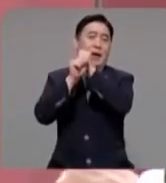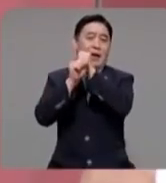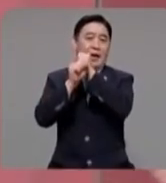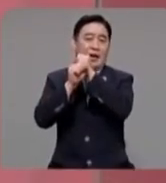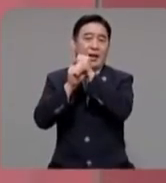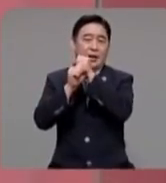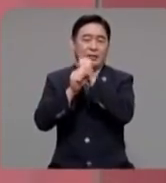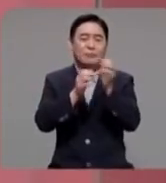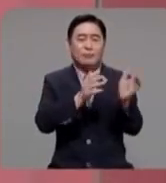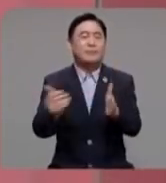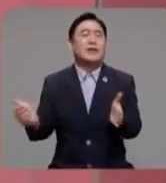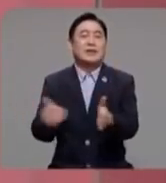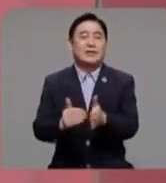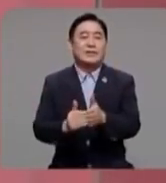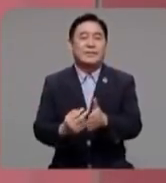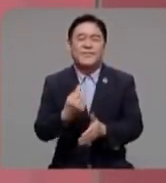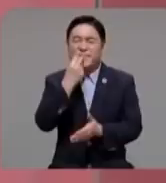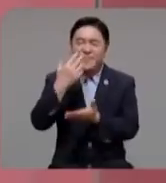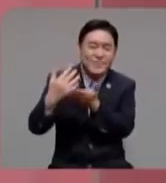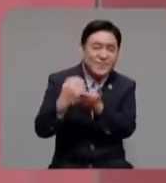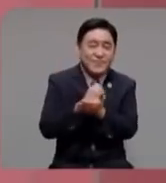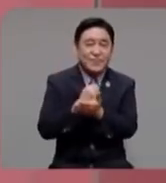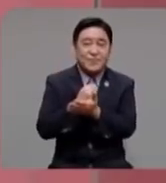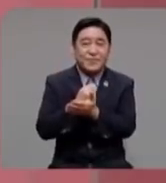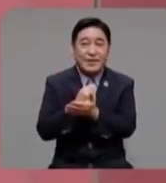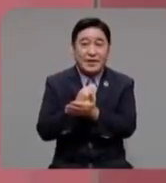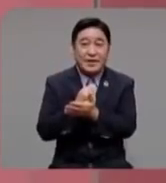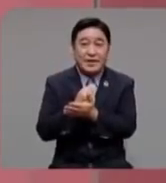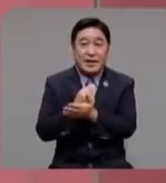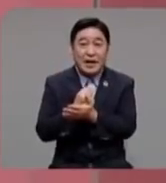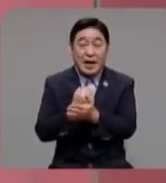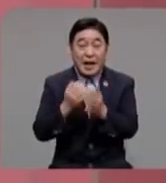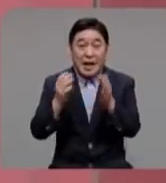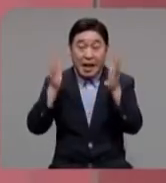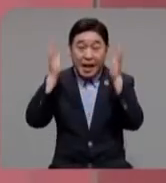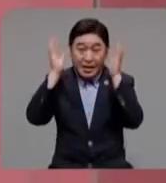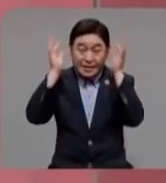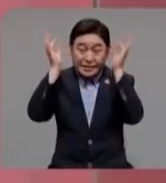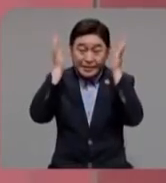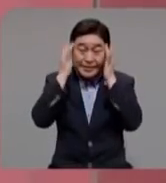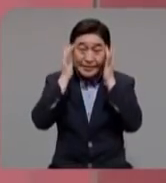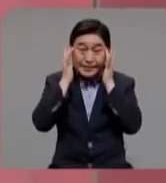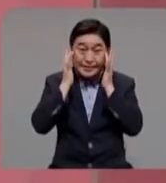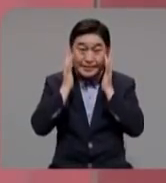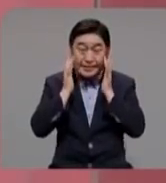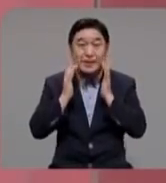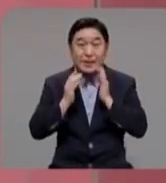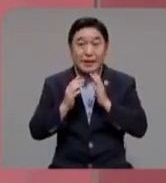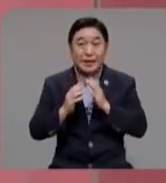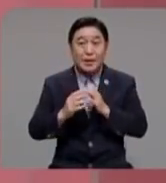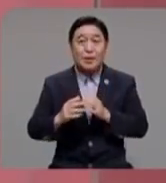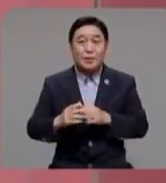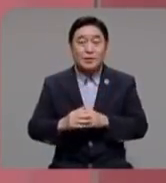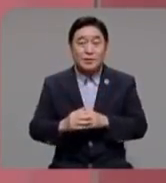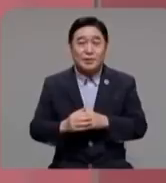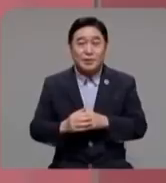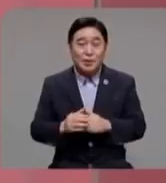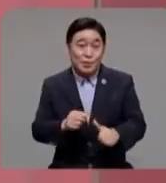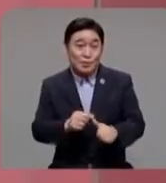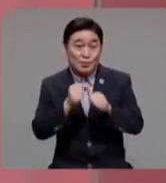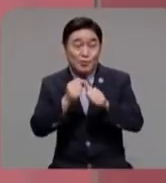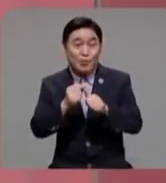대한 싸움이 다 준비됐습니다. 이미 땀이 나서 몸이 풀리기 시작했는데 구원투수를